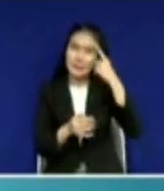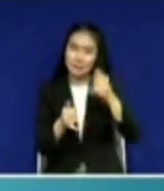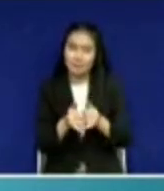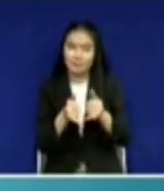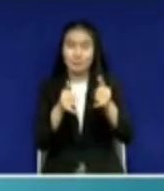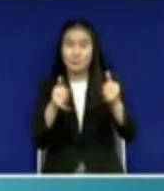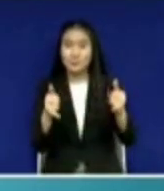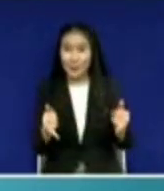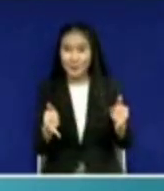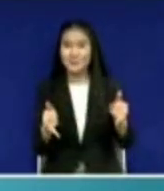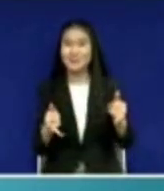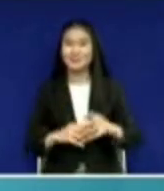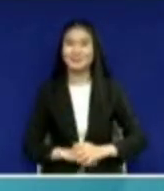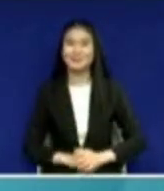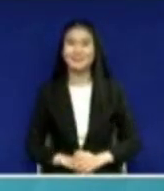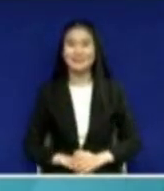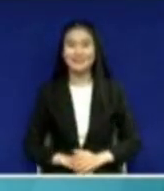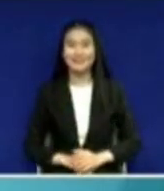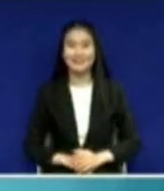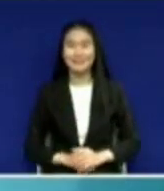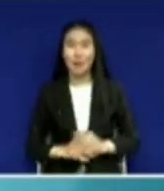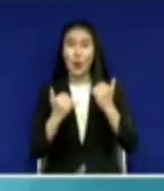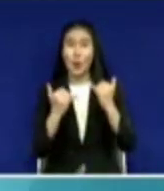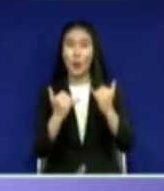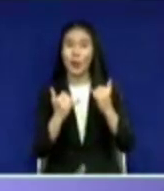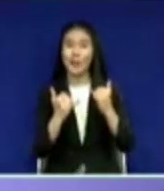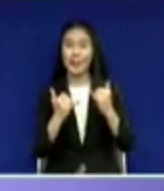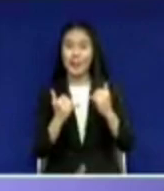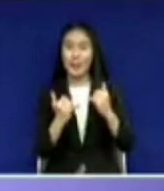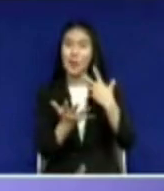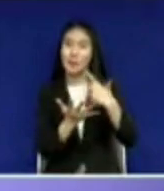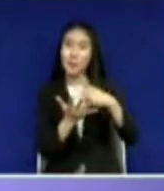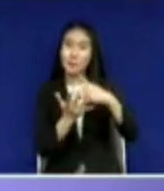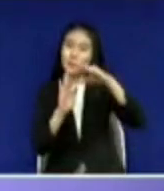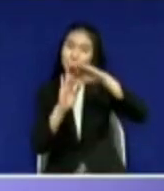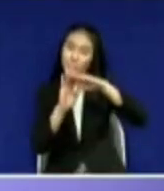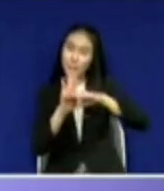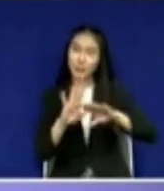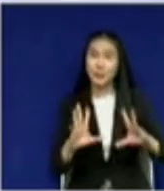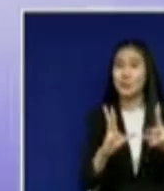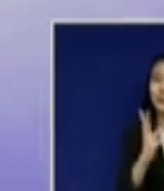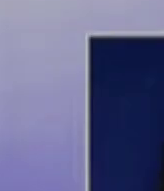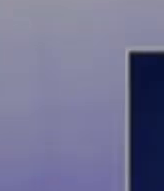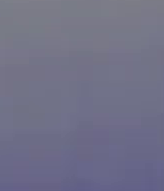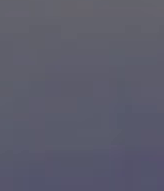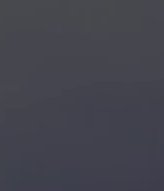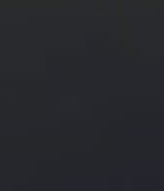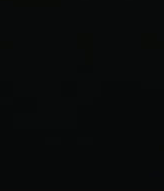ะห่างทางสังคมนะคะสำหรับวันนี้ก็เป็นประเด็นที่น่าสนใจทั้งหมดในวันนี้ค่ะ